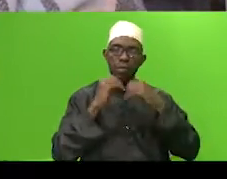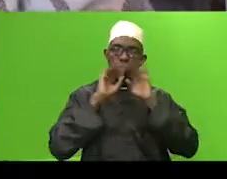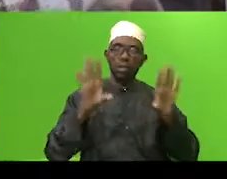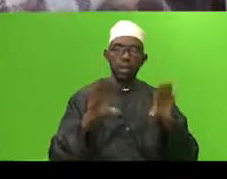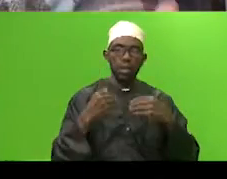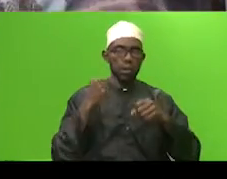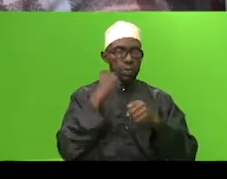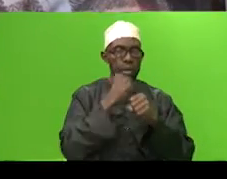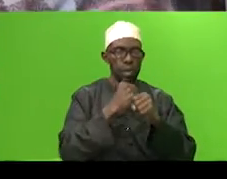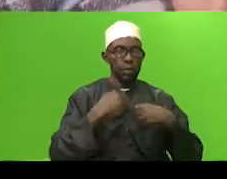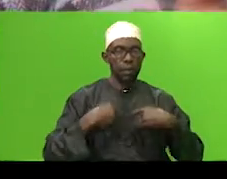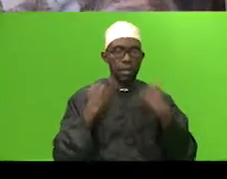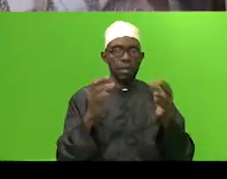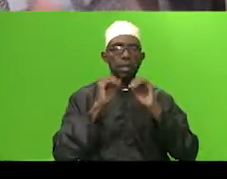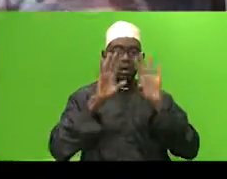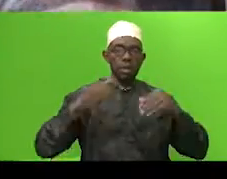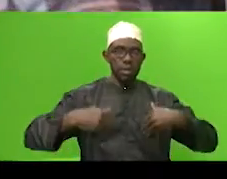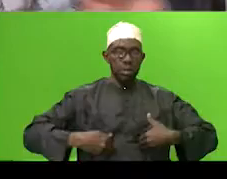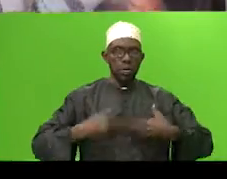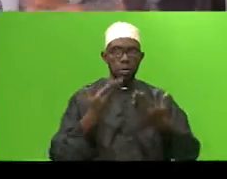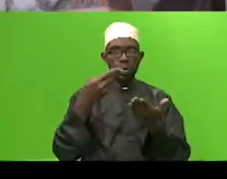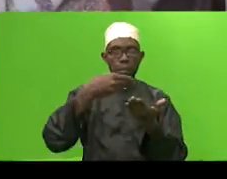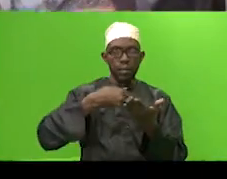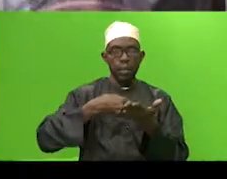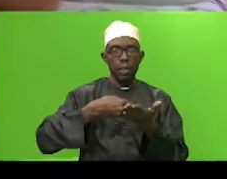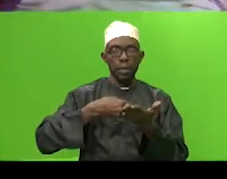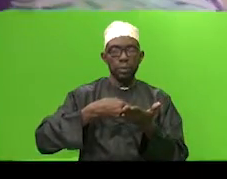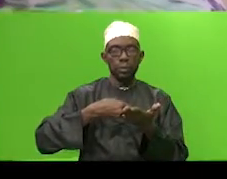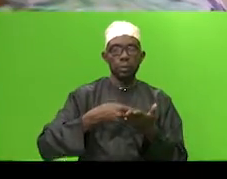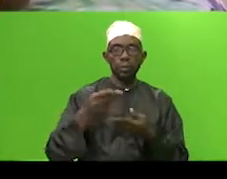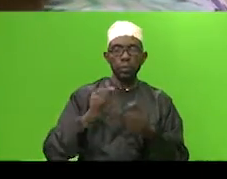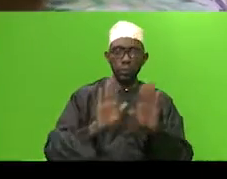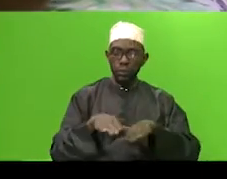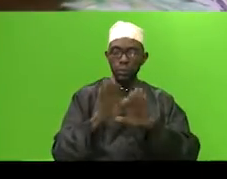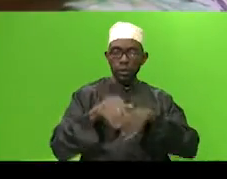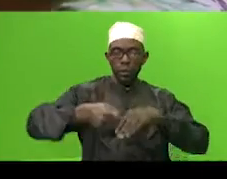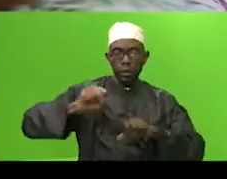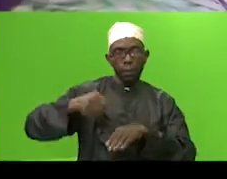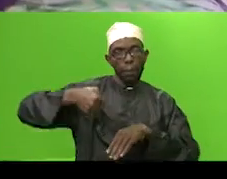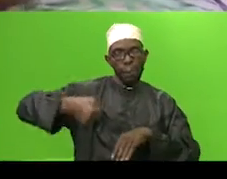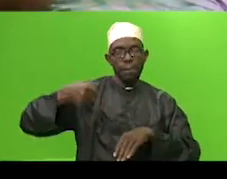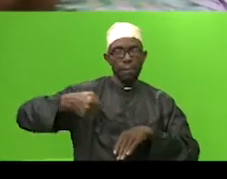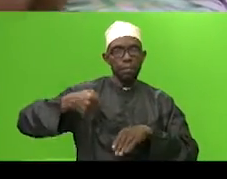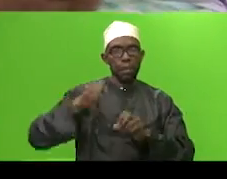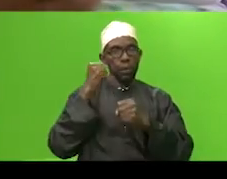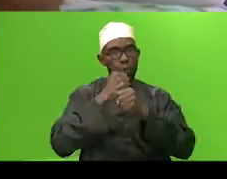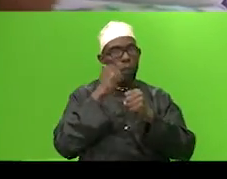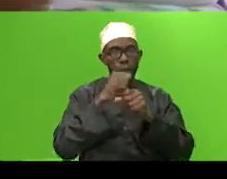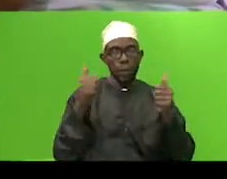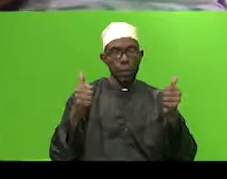haina kazi, kijana wangu ule akiandikwa sasa aanze kutengeneza vitu kama hizo mifuko. Si hapo hiyo ni kazi